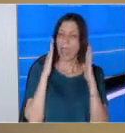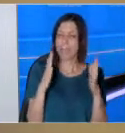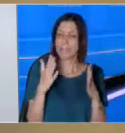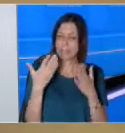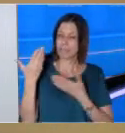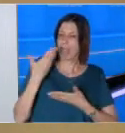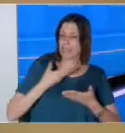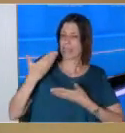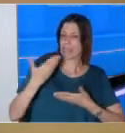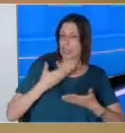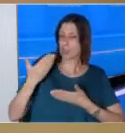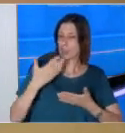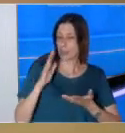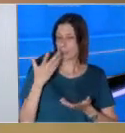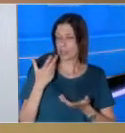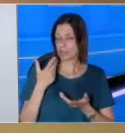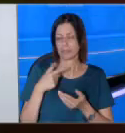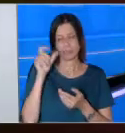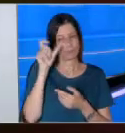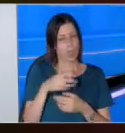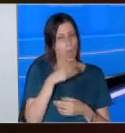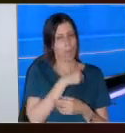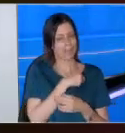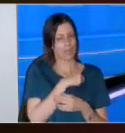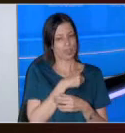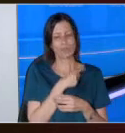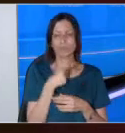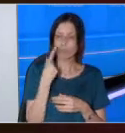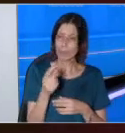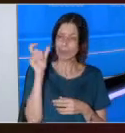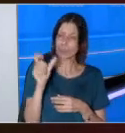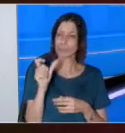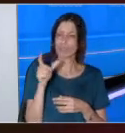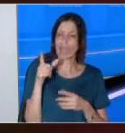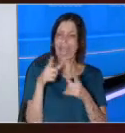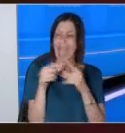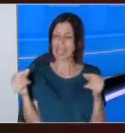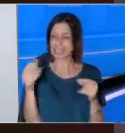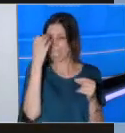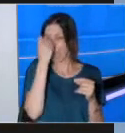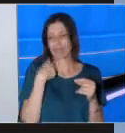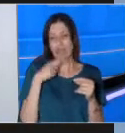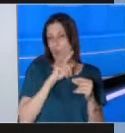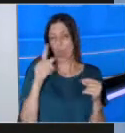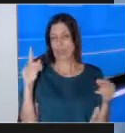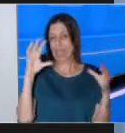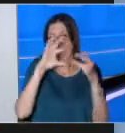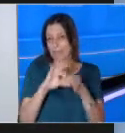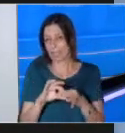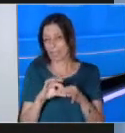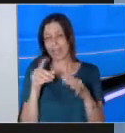ורוצים הדדיות בהומניות, מסמנים לתושבי עזה ולחמאס שאנחנו לא נחבר